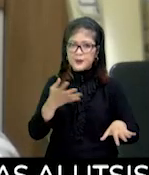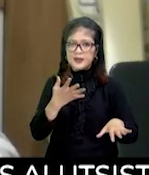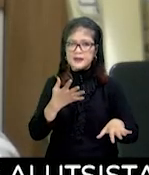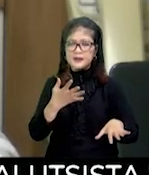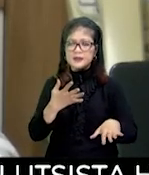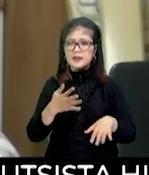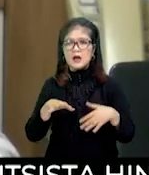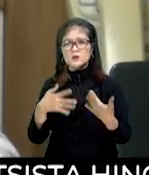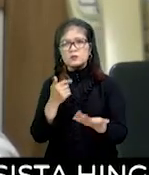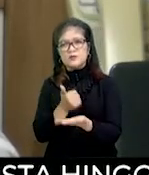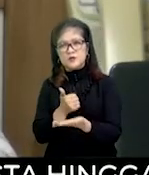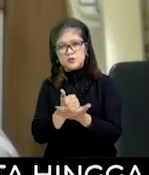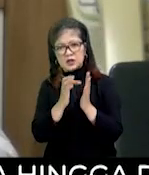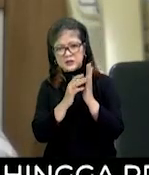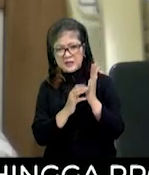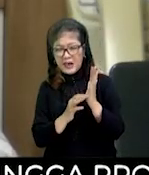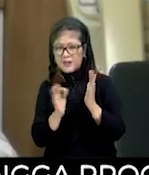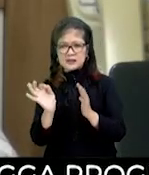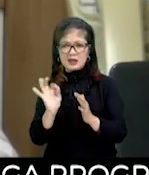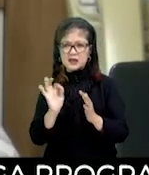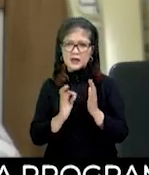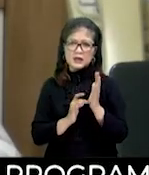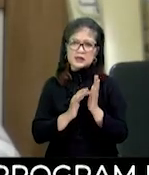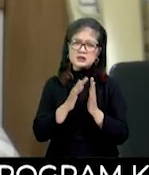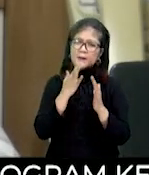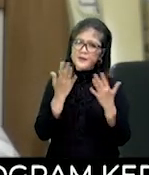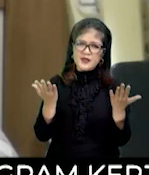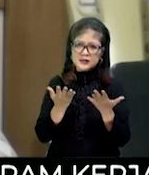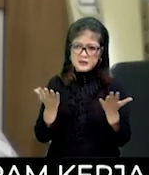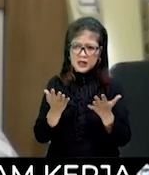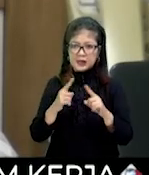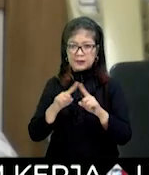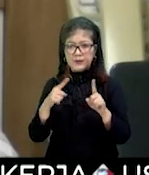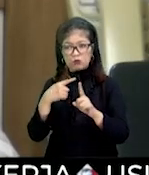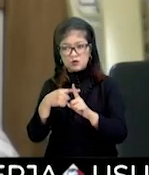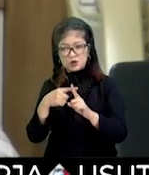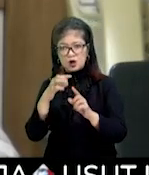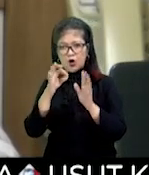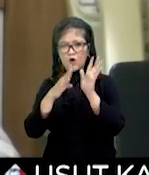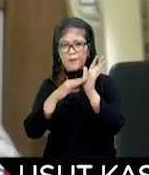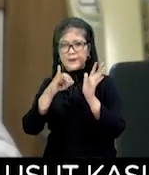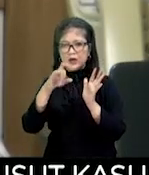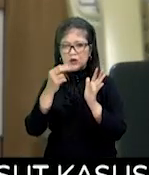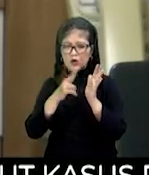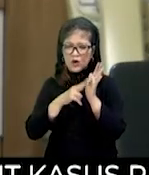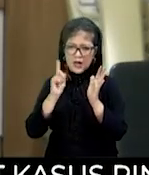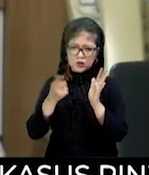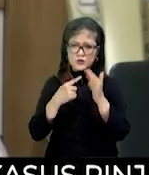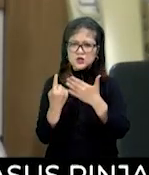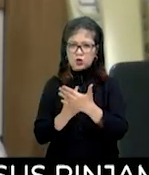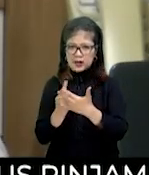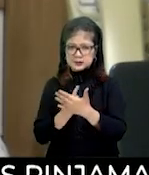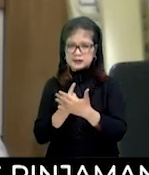dia tanpa gejala atau gejala ringan, tapi positif dengan Omikron tetap dirawat di sini. Nah,